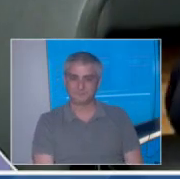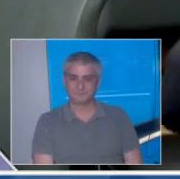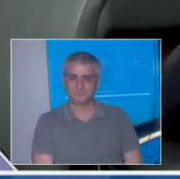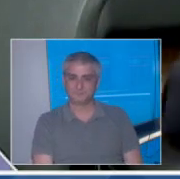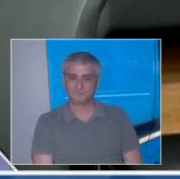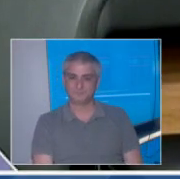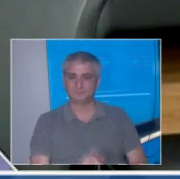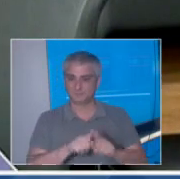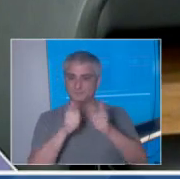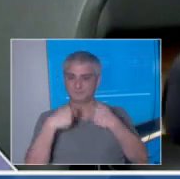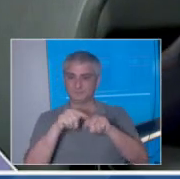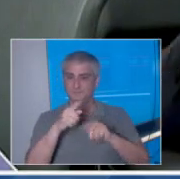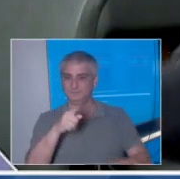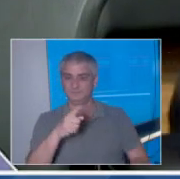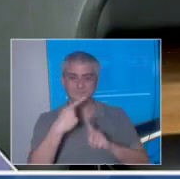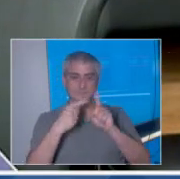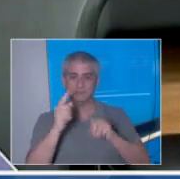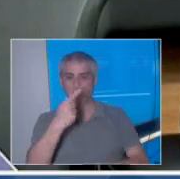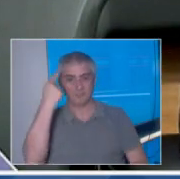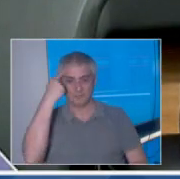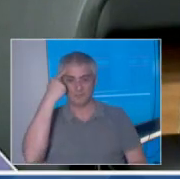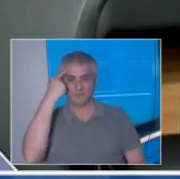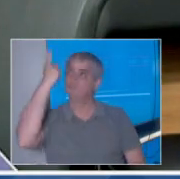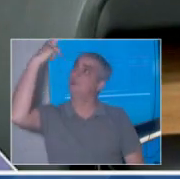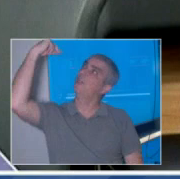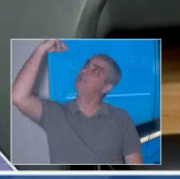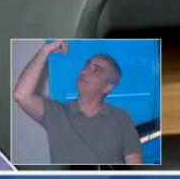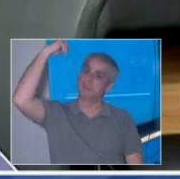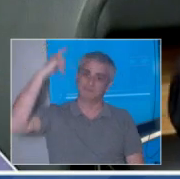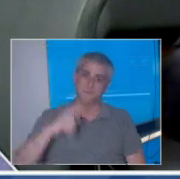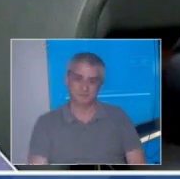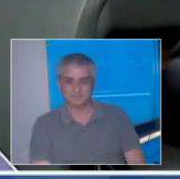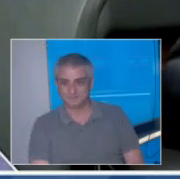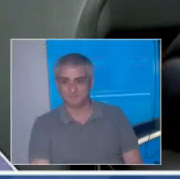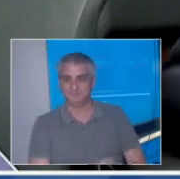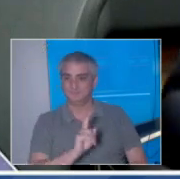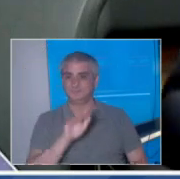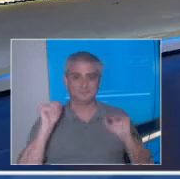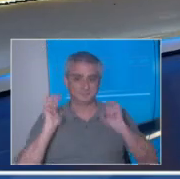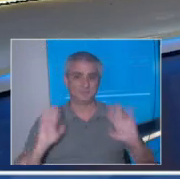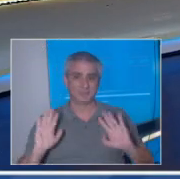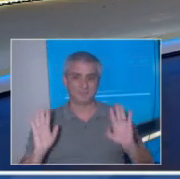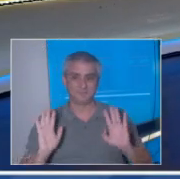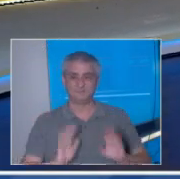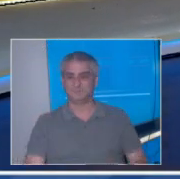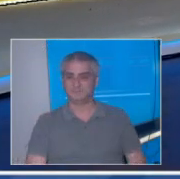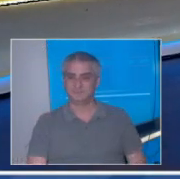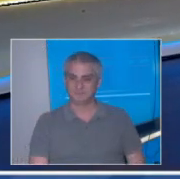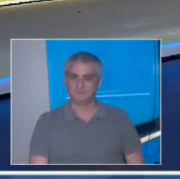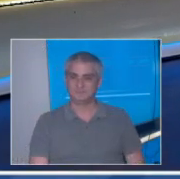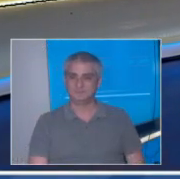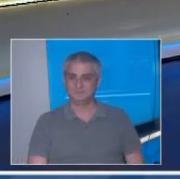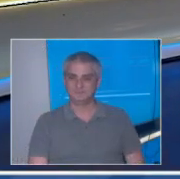ארבעה. הייתי פה בוועדה. שמונה. חצי שעה, הם חשבו שאלוהים ידבר. מי נמנע? אין נמנעים. רגע, רגע.